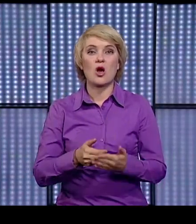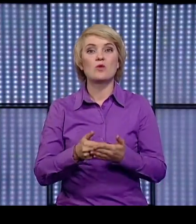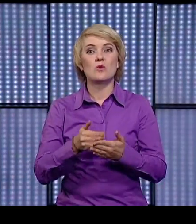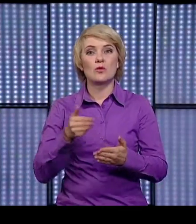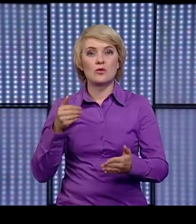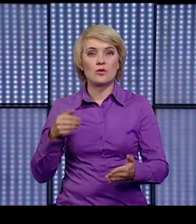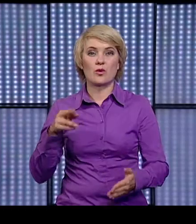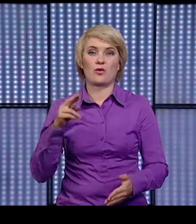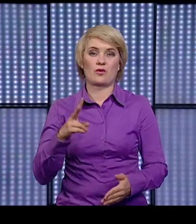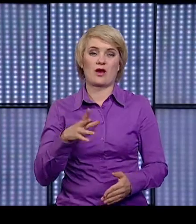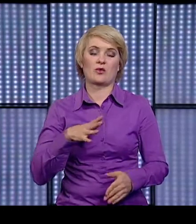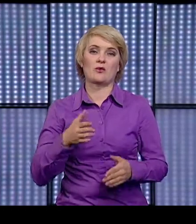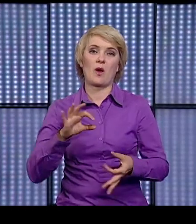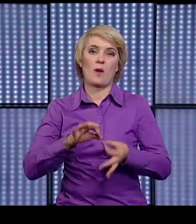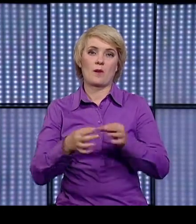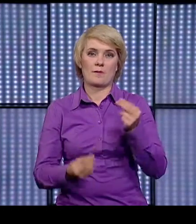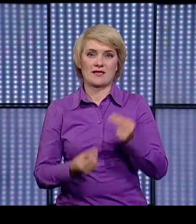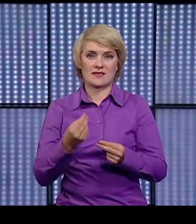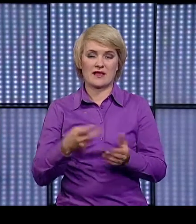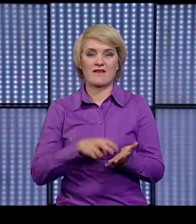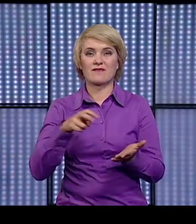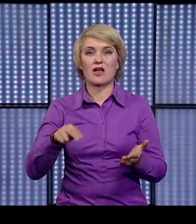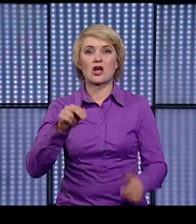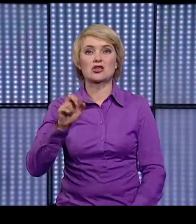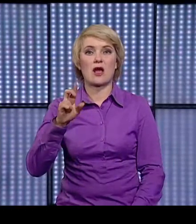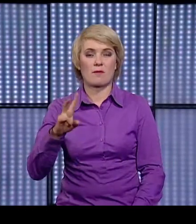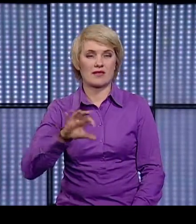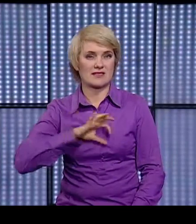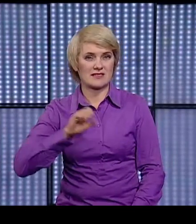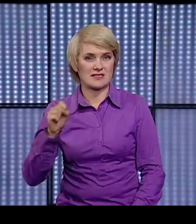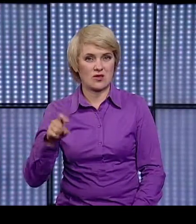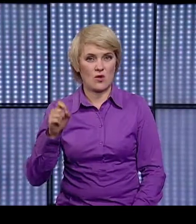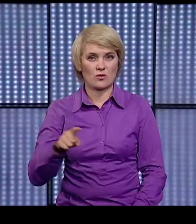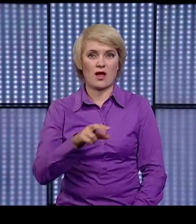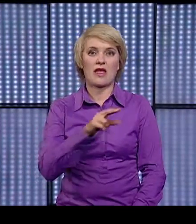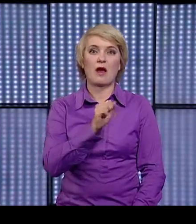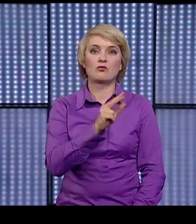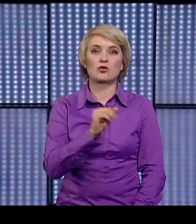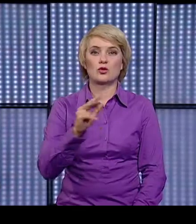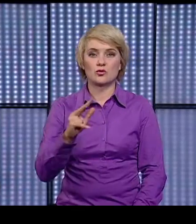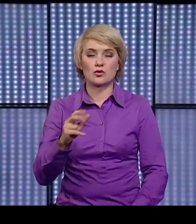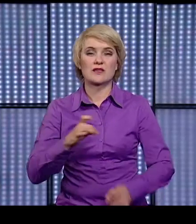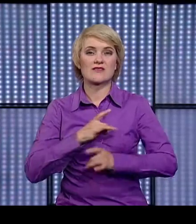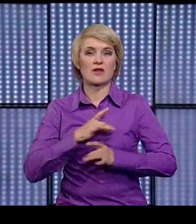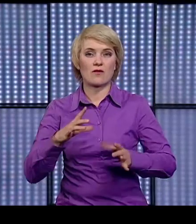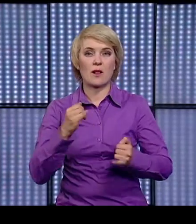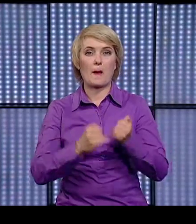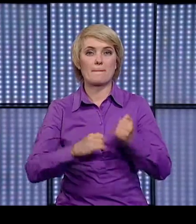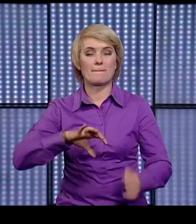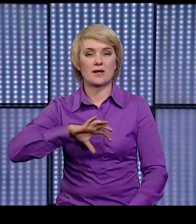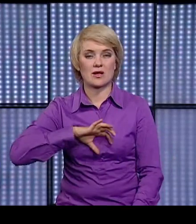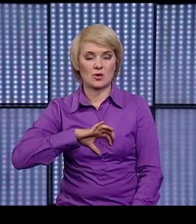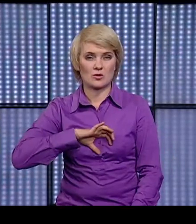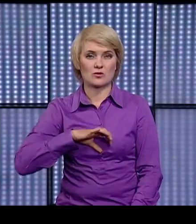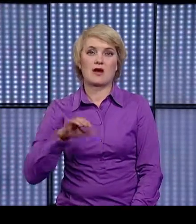вистрибував із каноя Юрій Чебан, виловивши золото. Як Янчук Міщук святкували свою дебютну олімпійську бронзу. І, звісно, до того, як